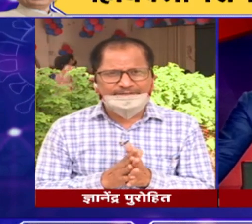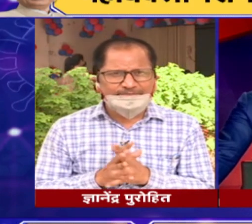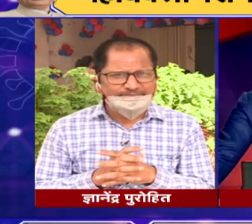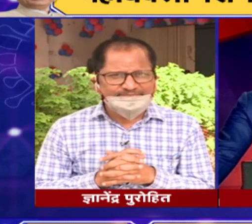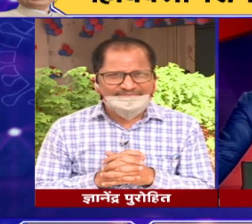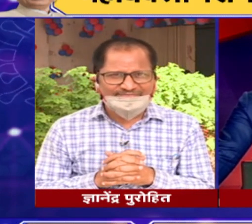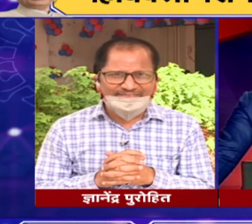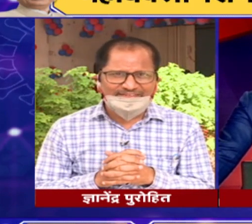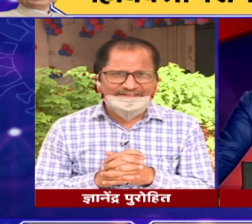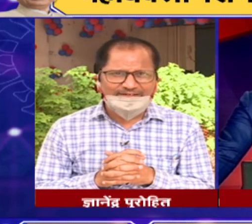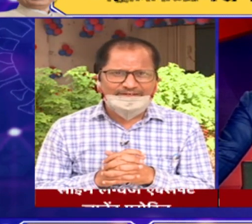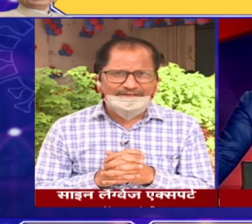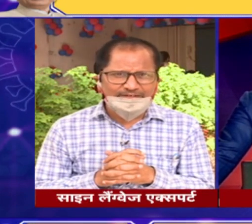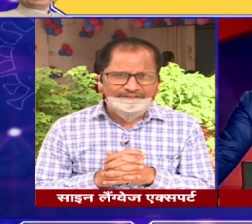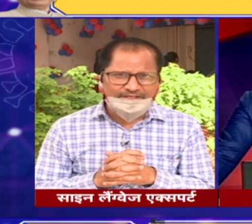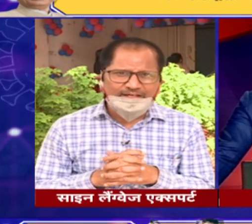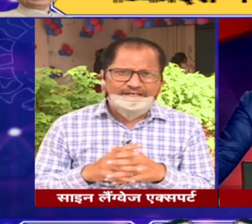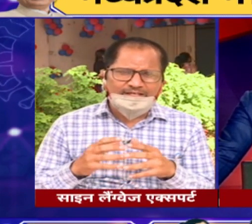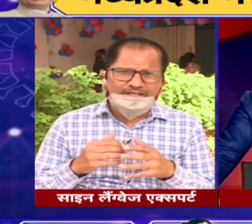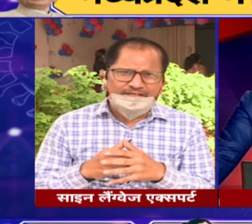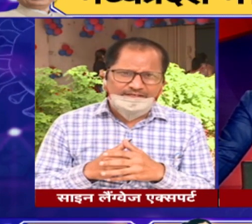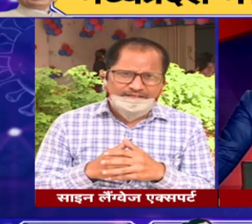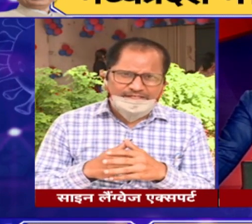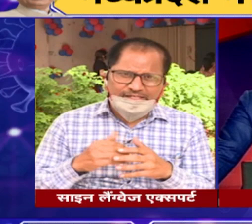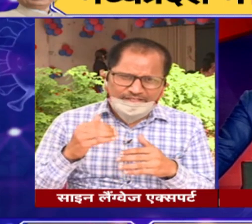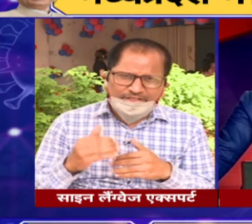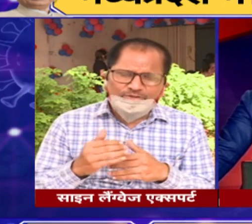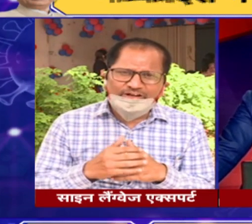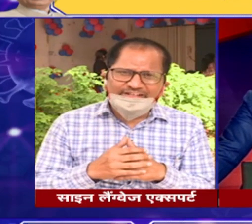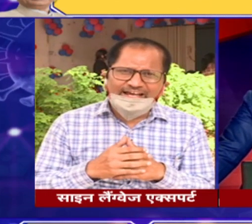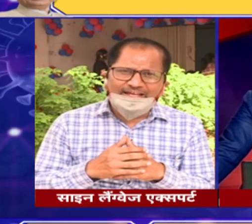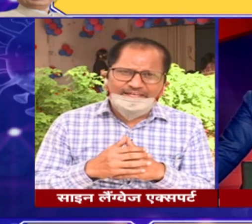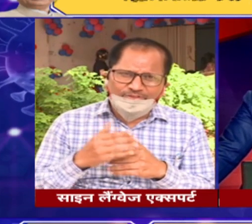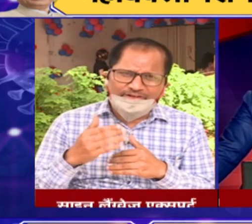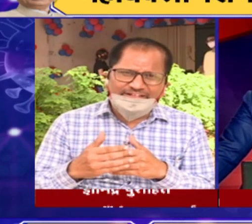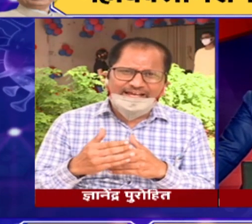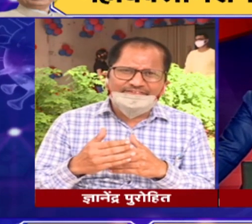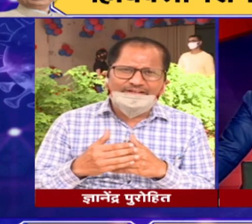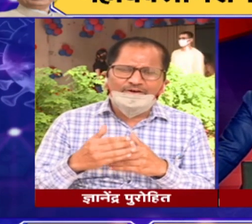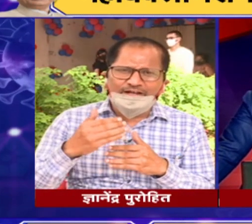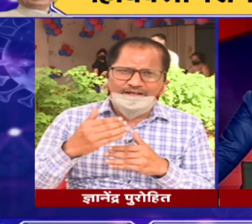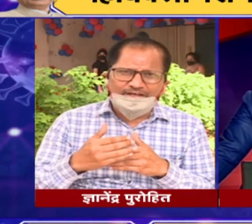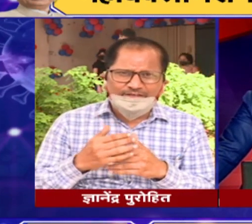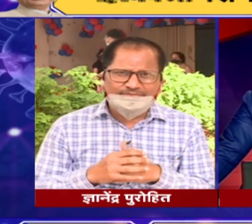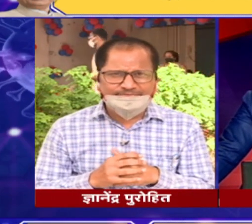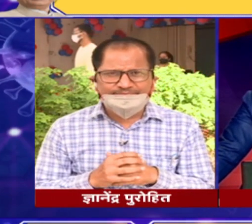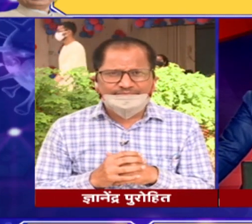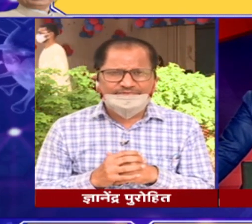पर क्या जी ज्ञानेंद्र जी अब बताएं। इंदौर जिला है सर।